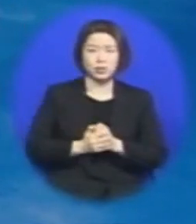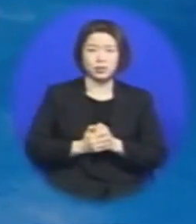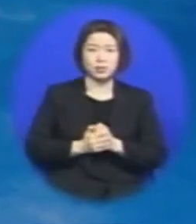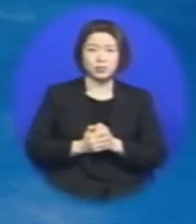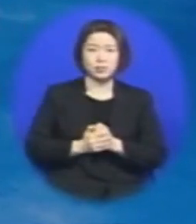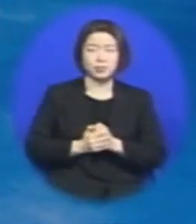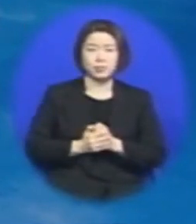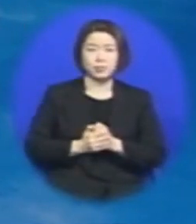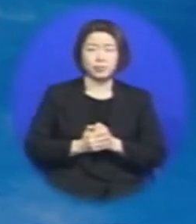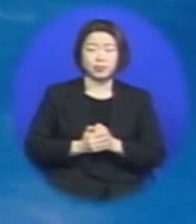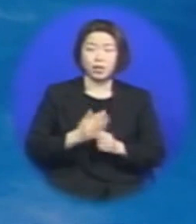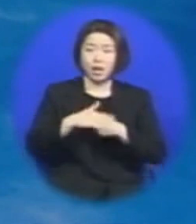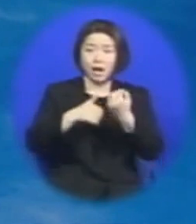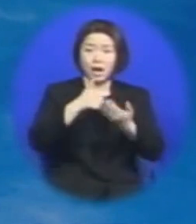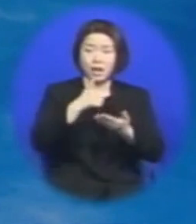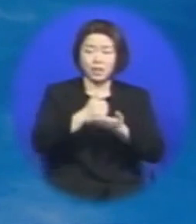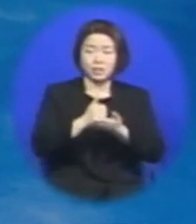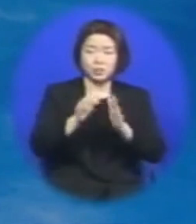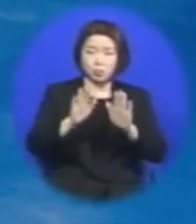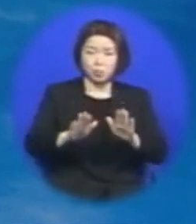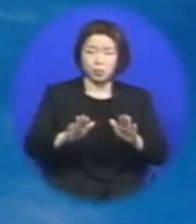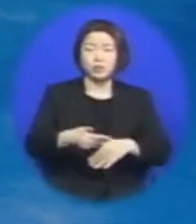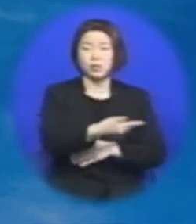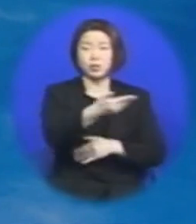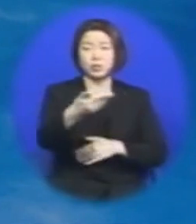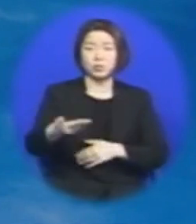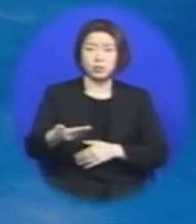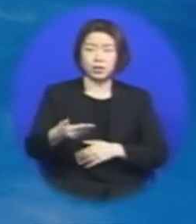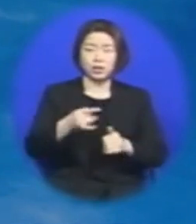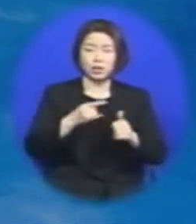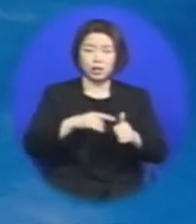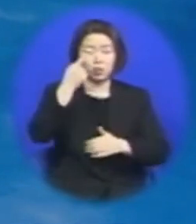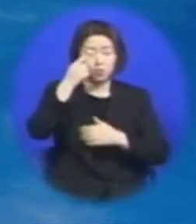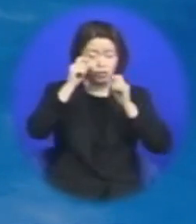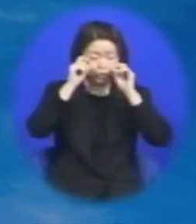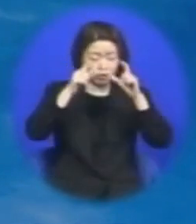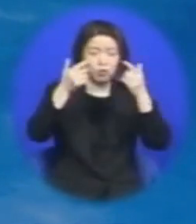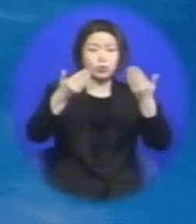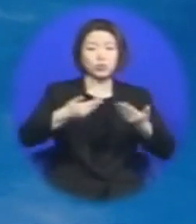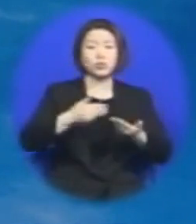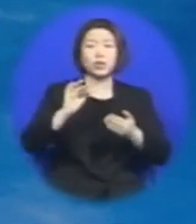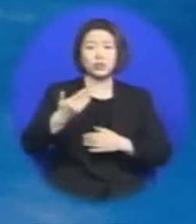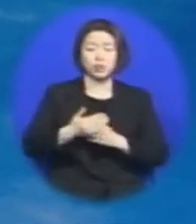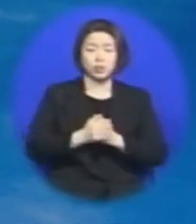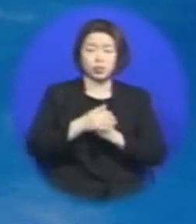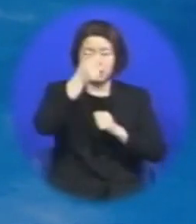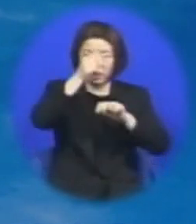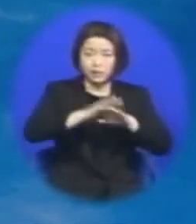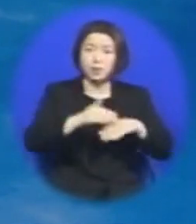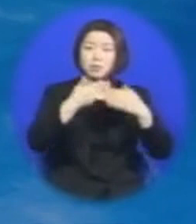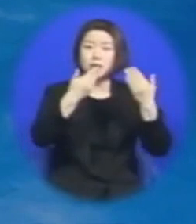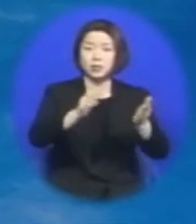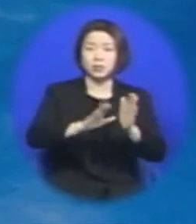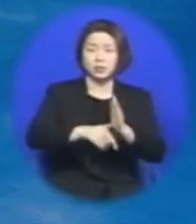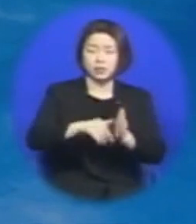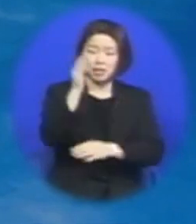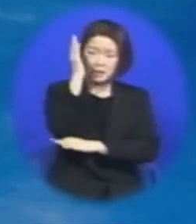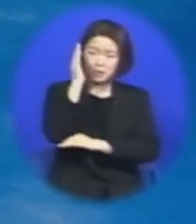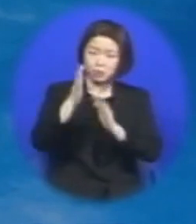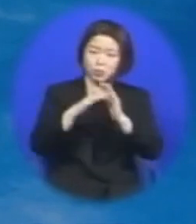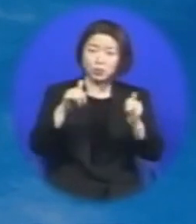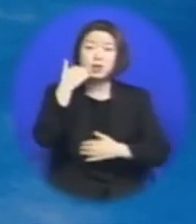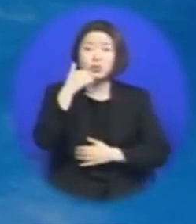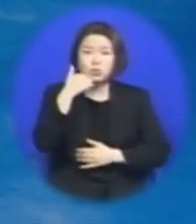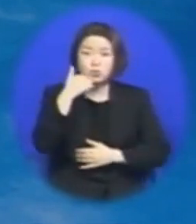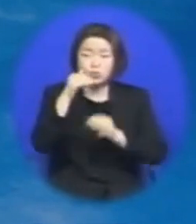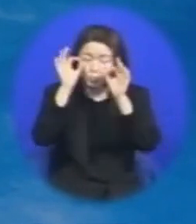모릅니다 하나님께서 오늘이 시간 여러분에게 눈을 열어 주셔야 돼요 우리가 예배드릴 때 설교자 보아도 안